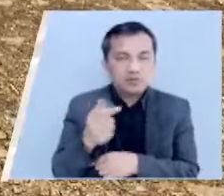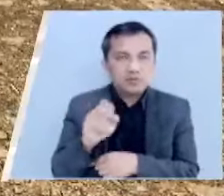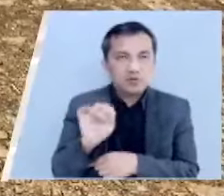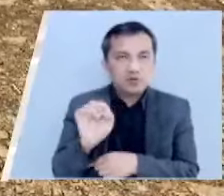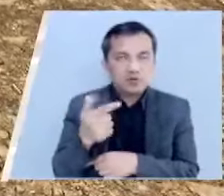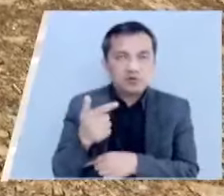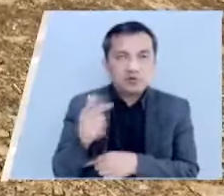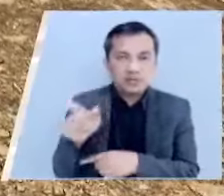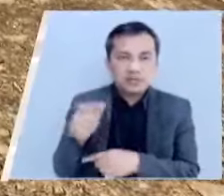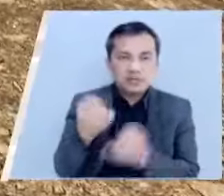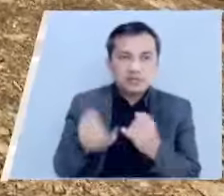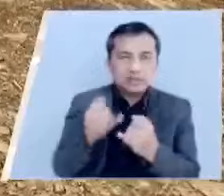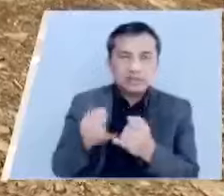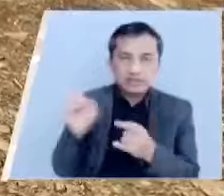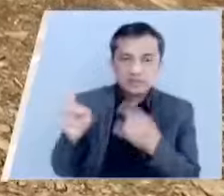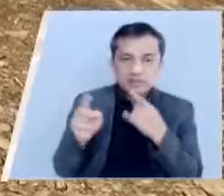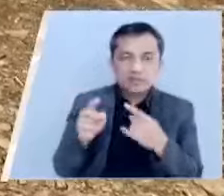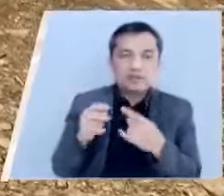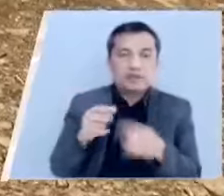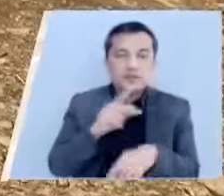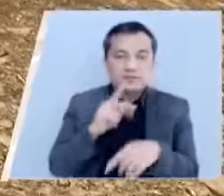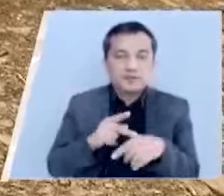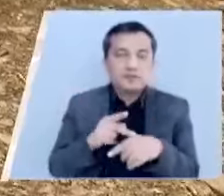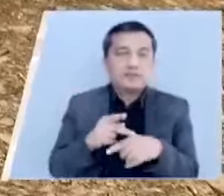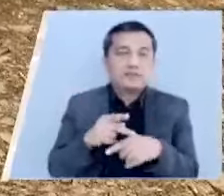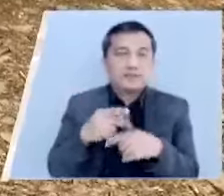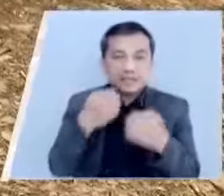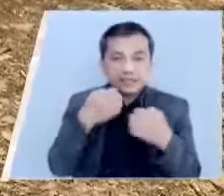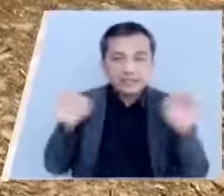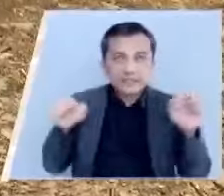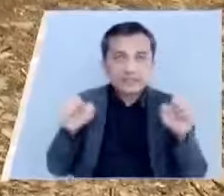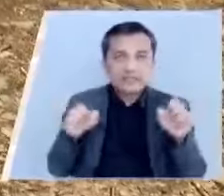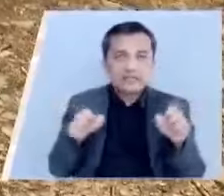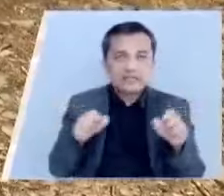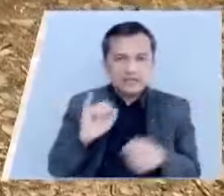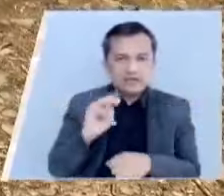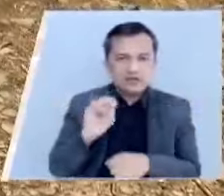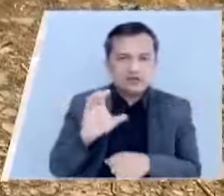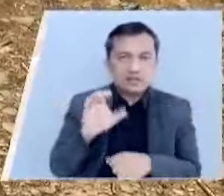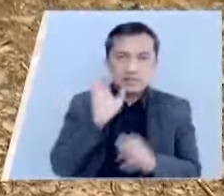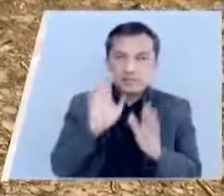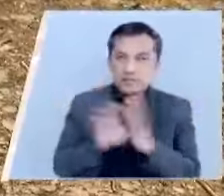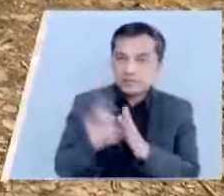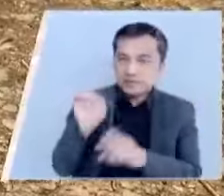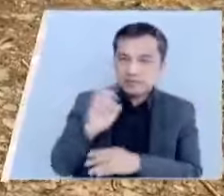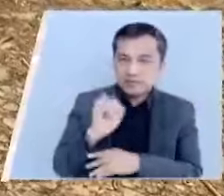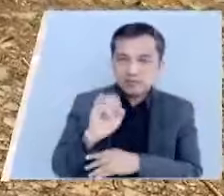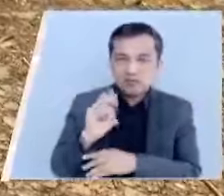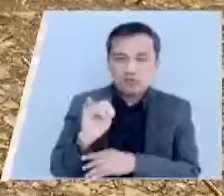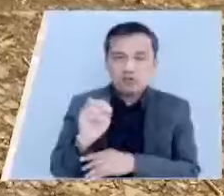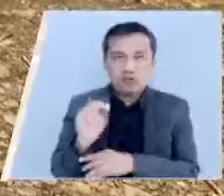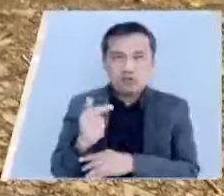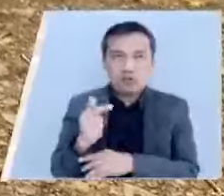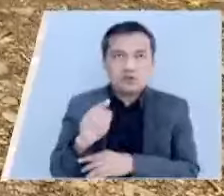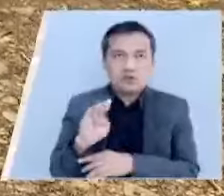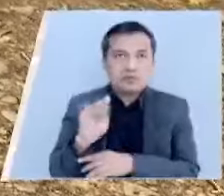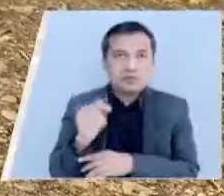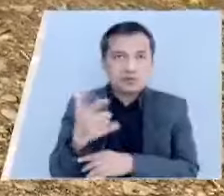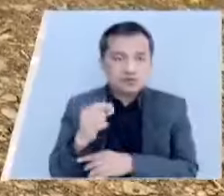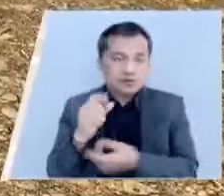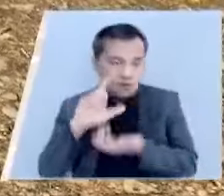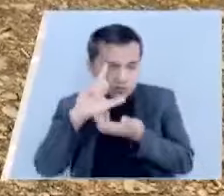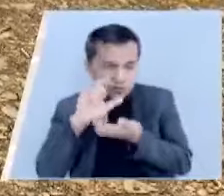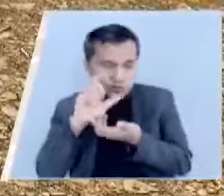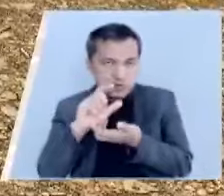sa mga agila ng Philippine Eagle Foundation sa Davao City. Ang iconic na larawan na ito ni Imbulog o Vigo kuha ng wildlife photographer na si